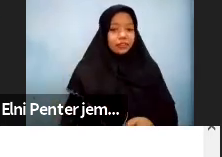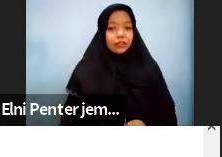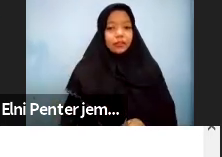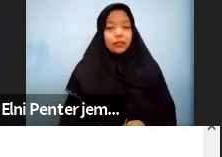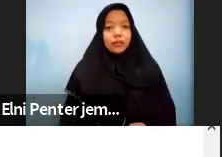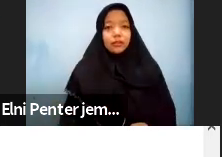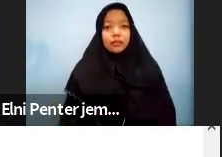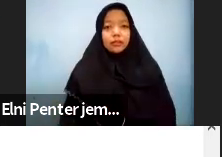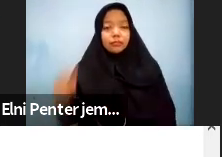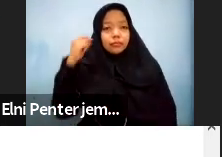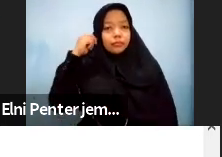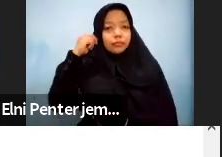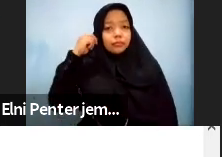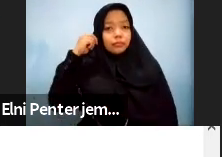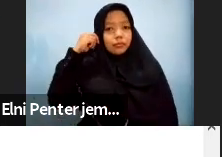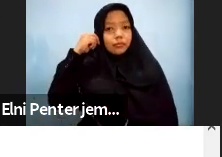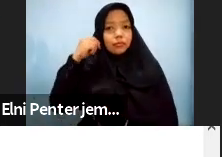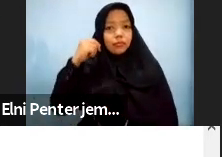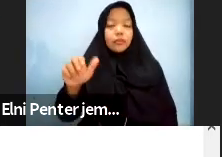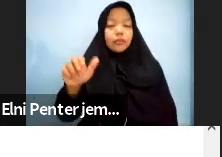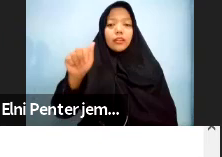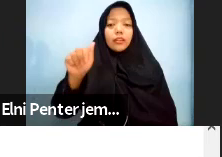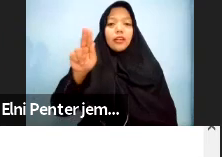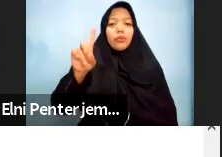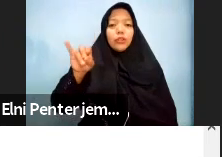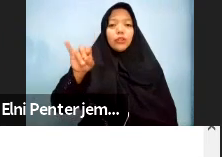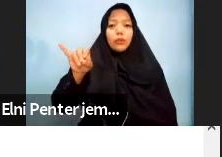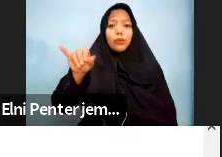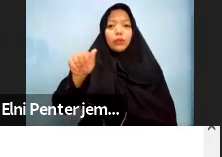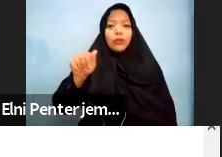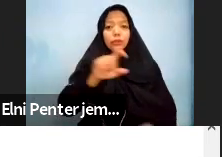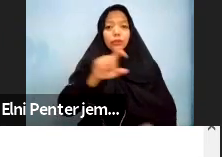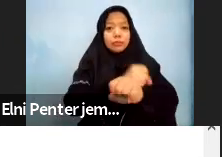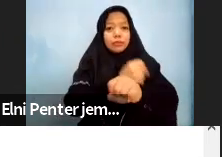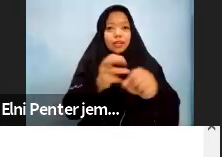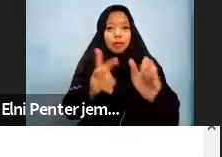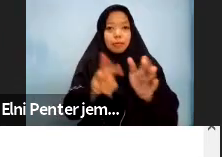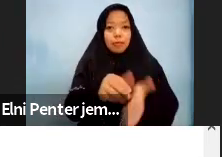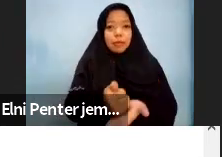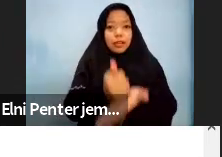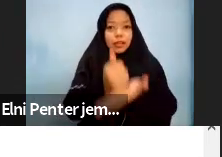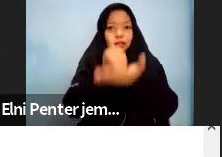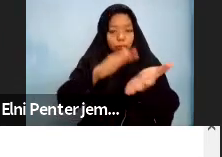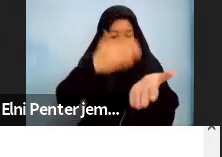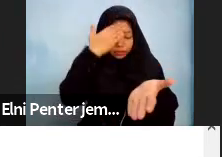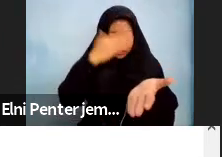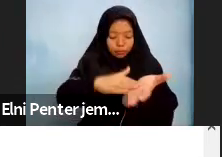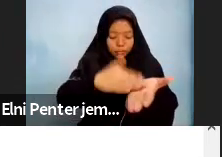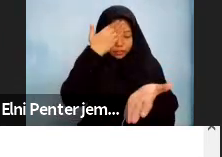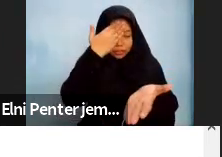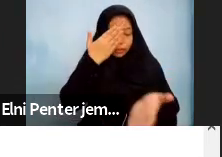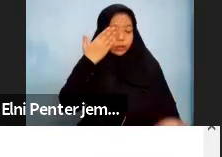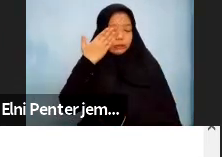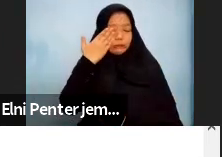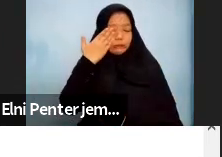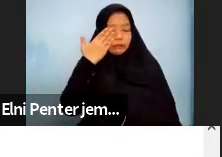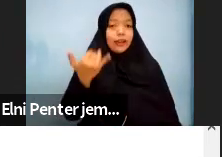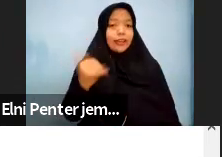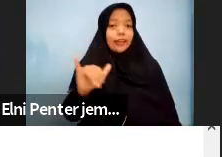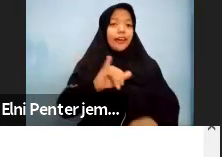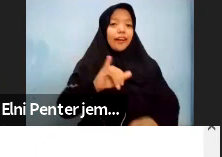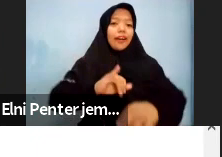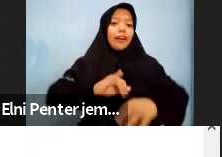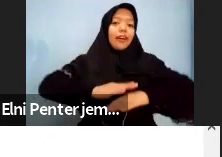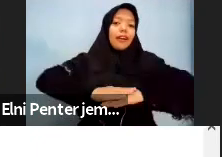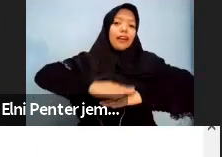swa udio itu sangat mendukung sehingga siswa-siswi kita yang dengarkan akhir-akhir yang